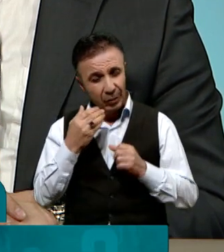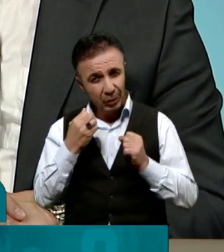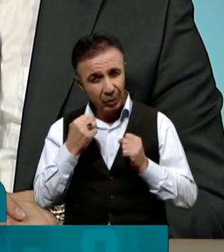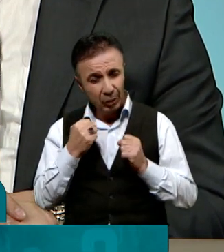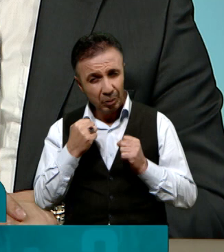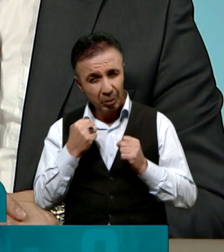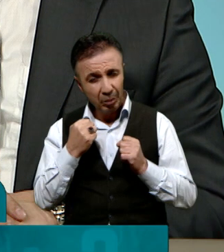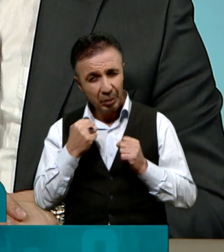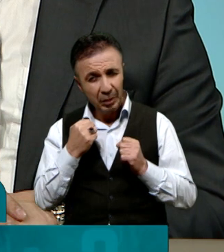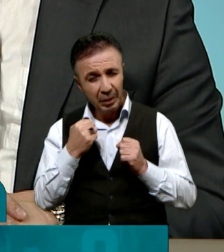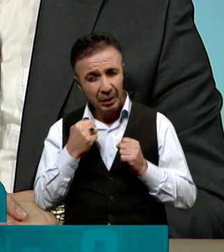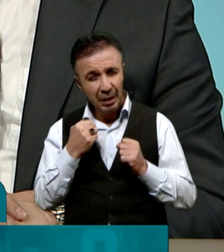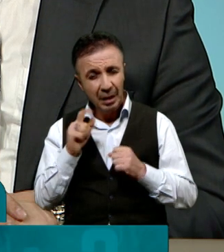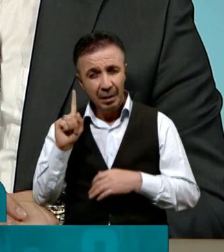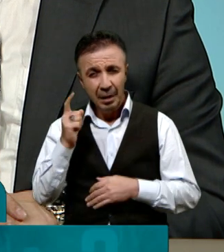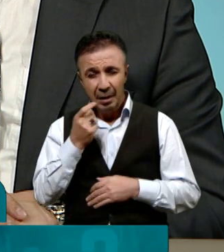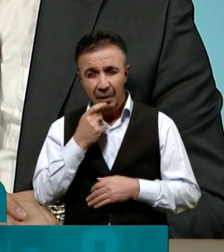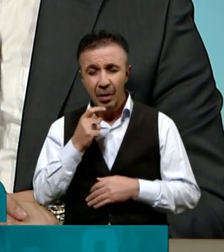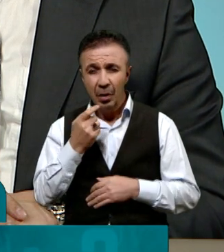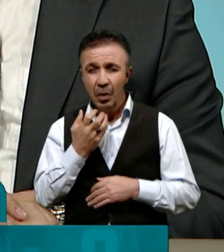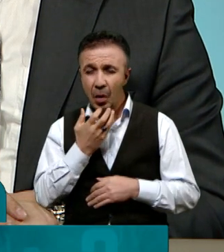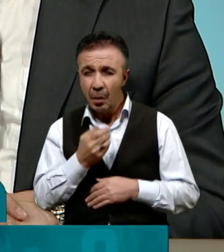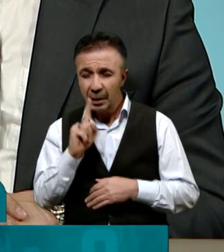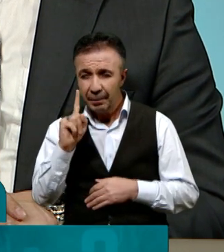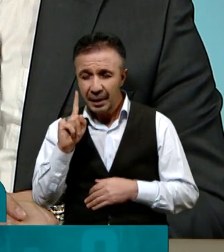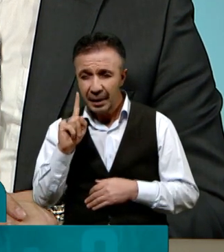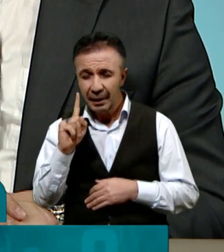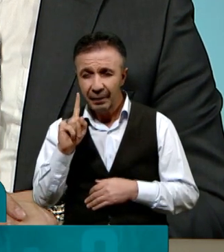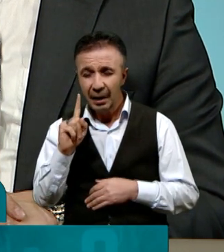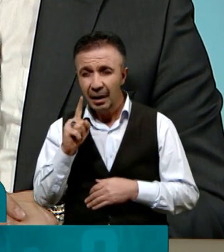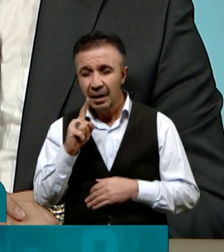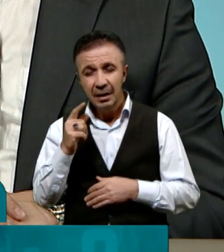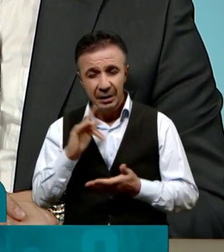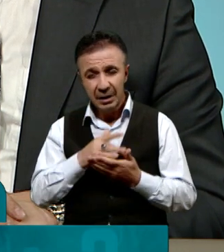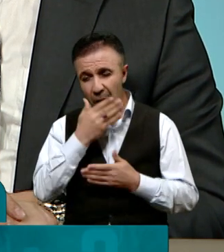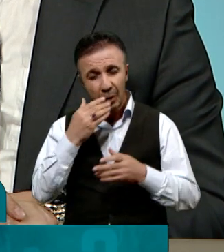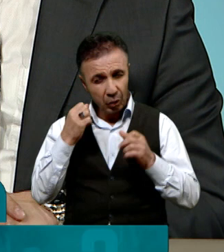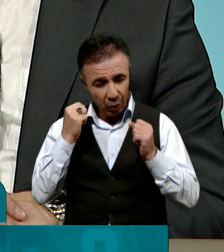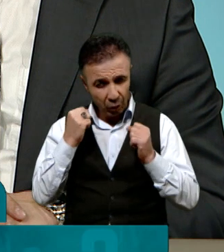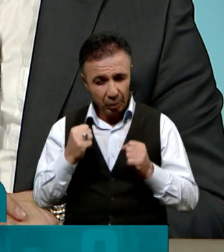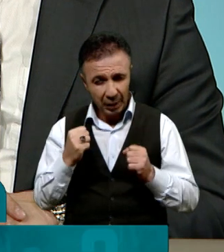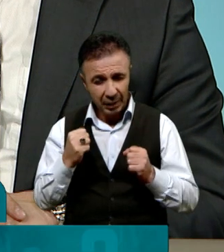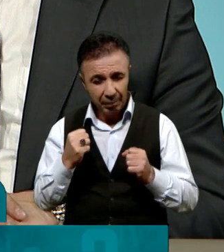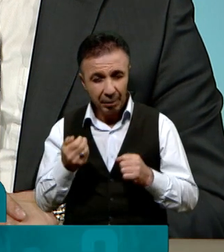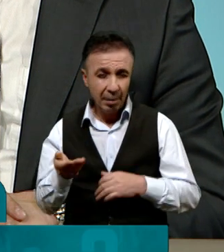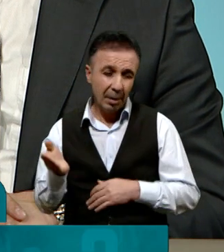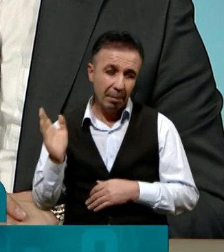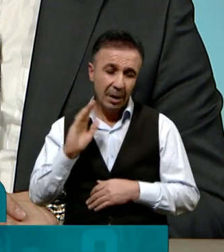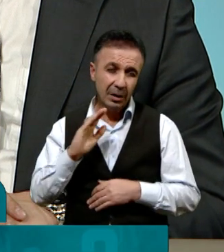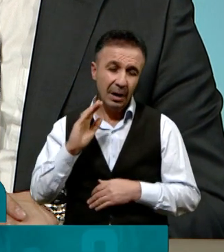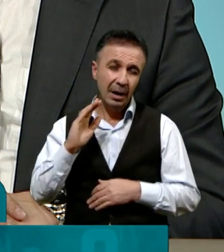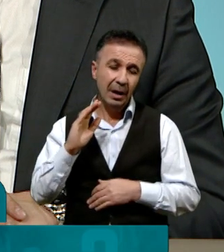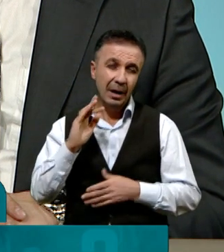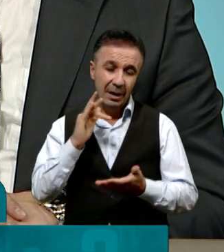diğer bütün bir sene, yani ömürde bir defa kefaret orucunun diğer kefaretlere de şeyi var